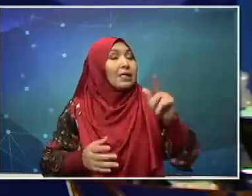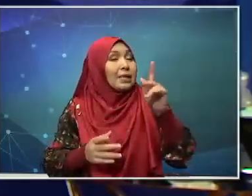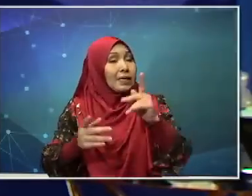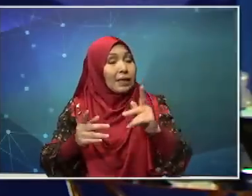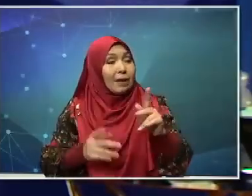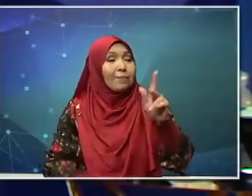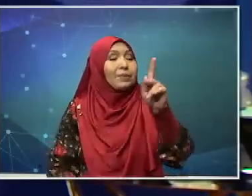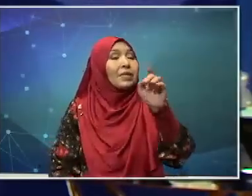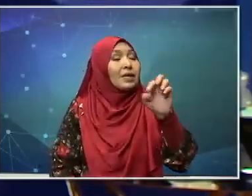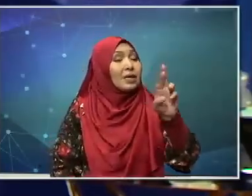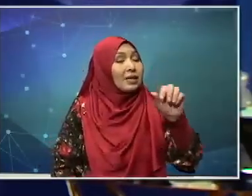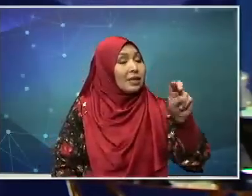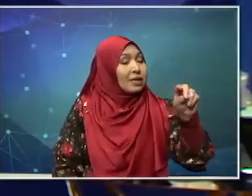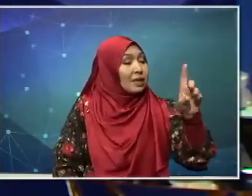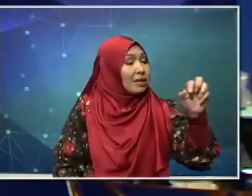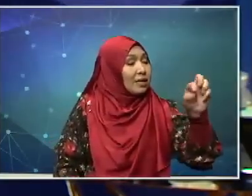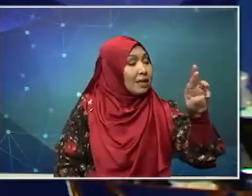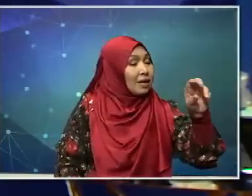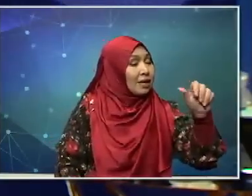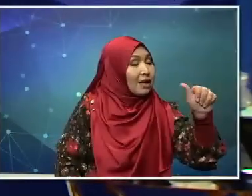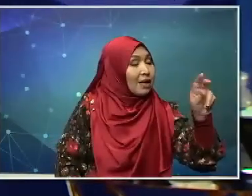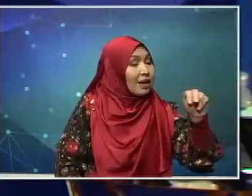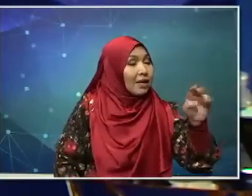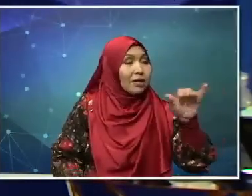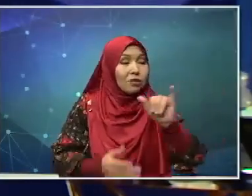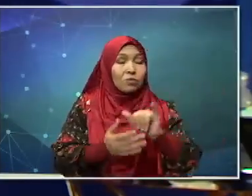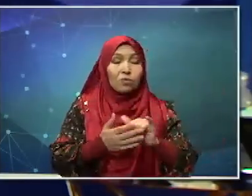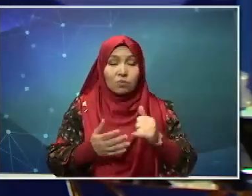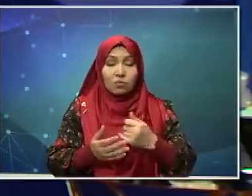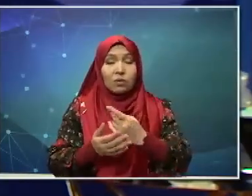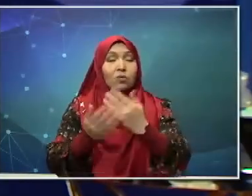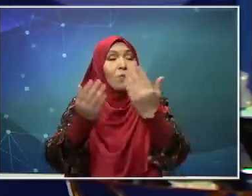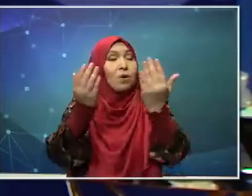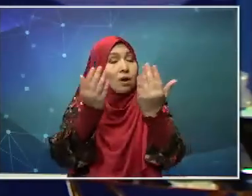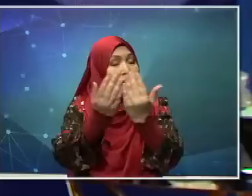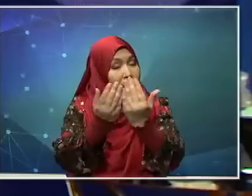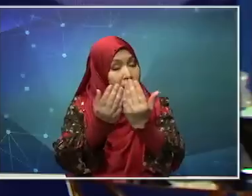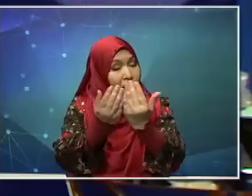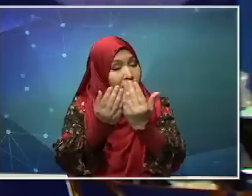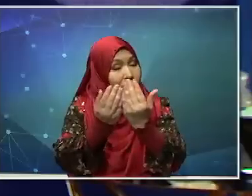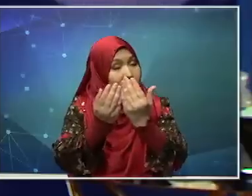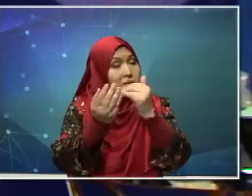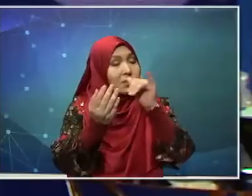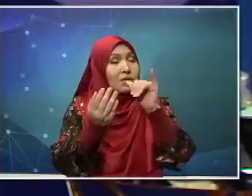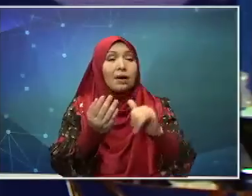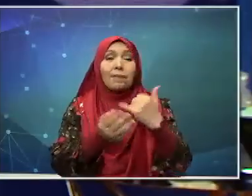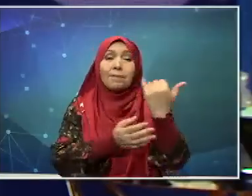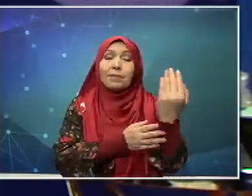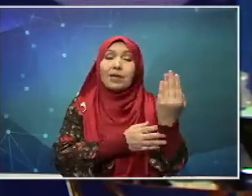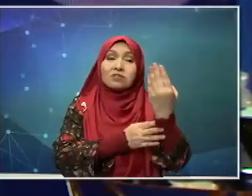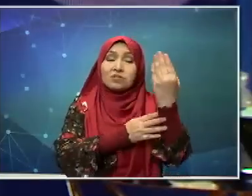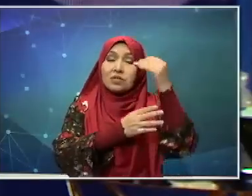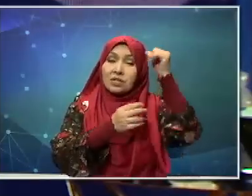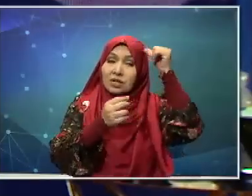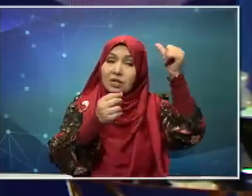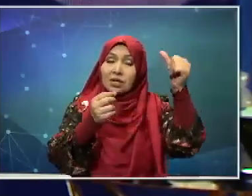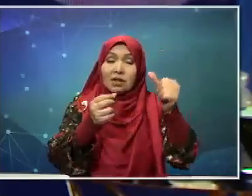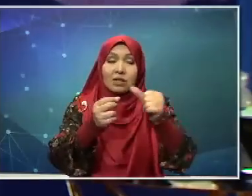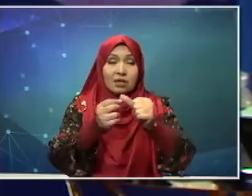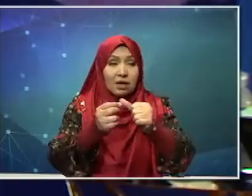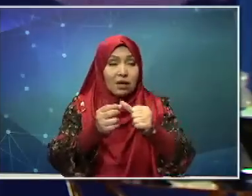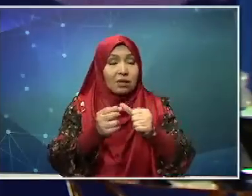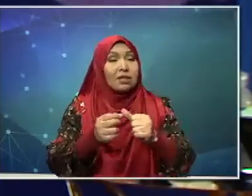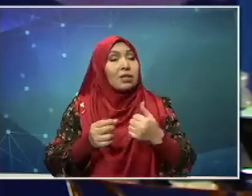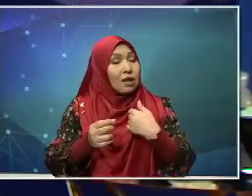ini kita akan Jupe dengan doa-doa yang kalau kita biasa Ingatkan kita ada kendaraan kita